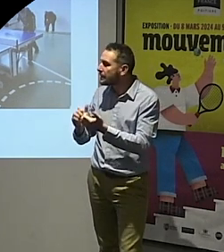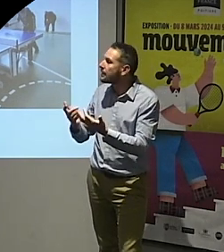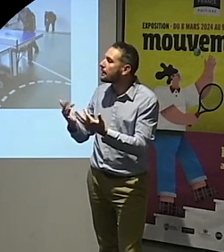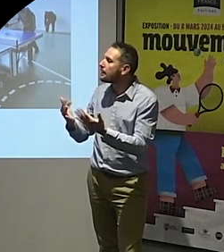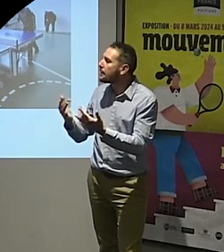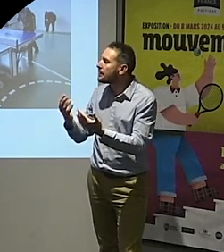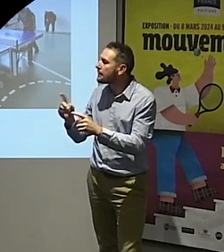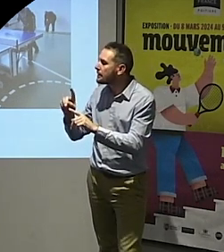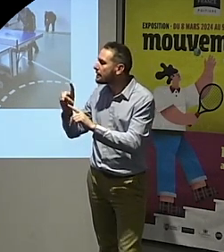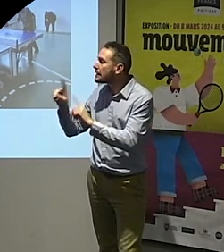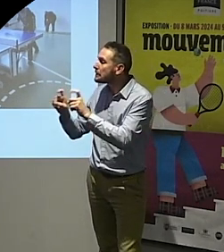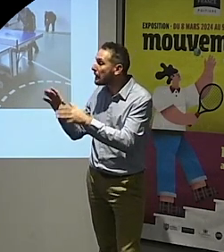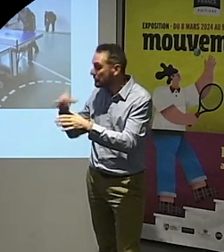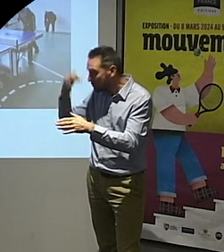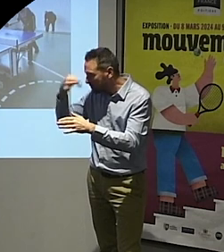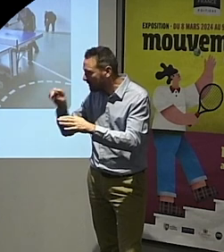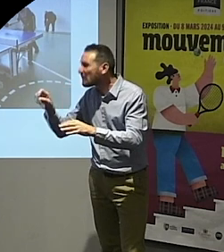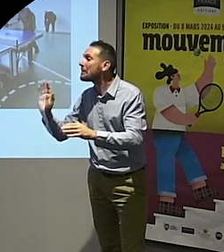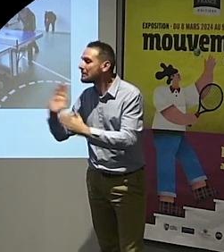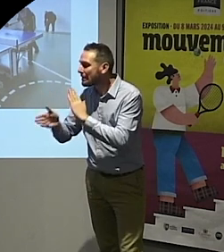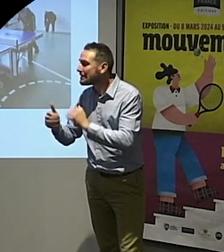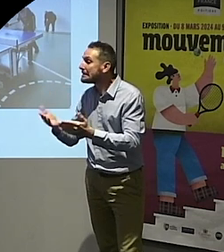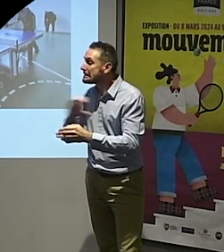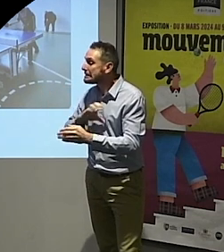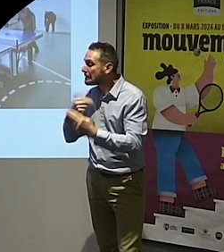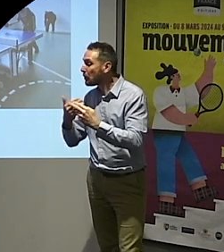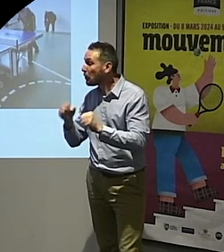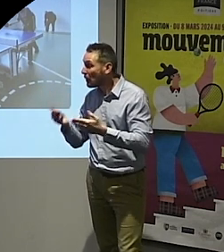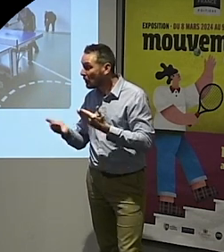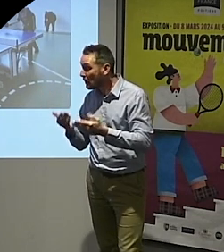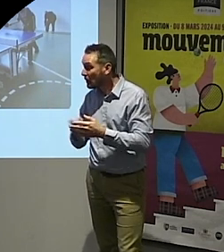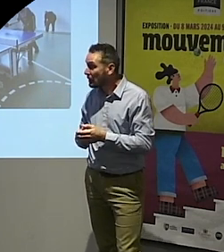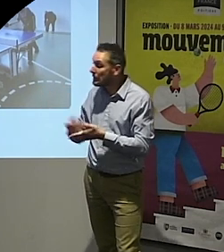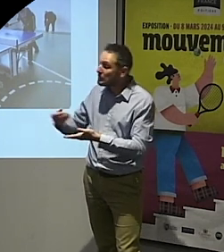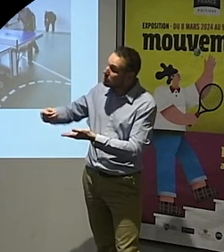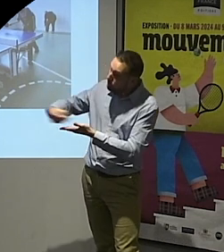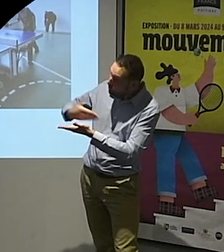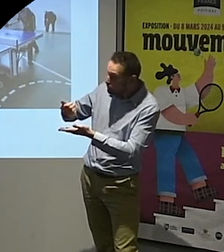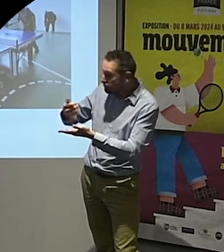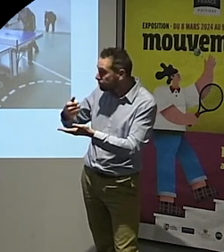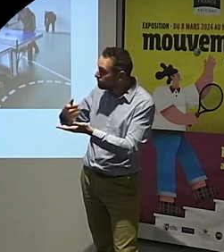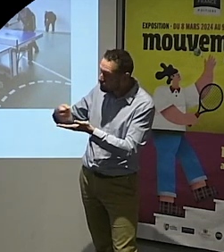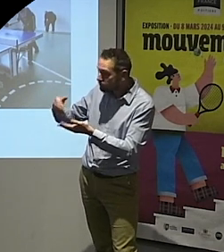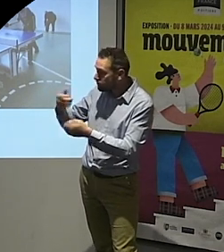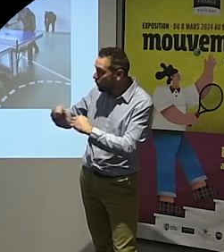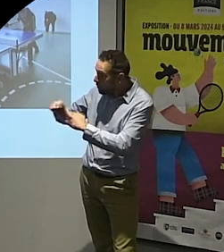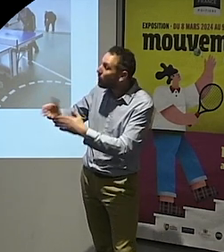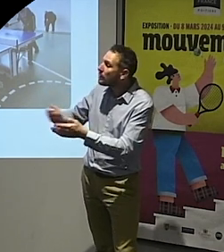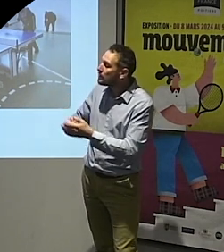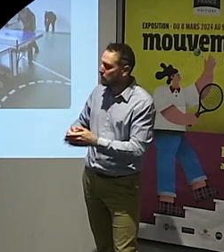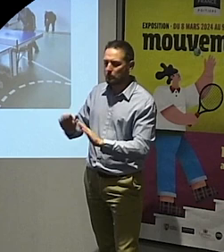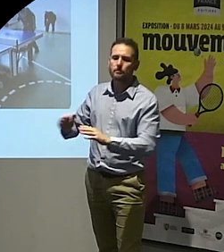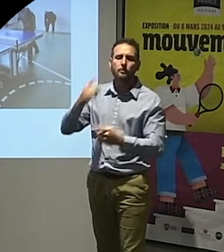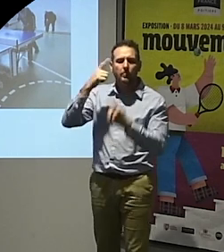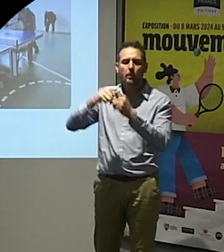plus, mais si tu veux essayer de voir du coup ce que tu peux nous apporter sur ce sujet-là. Sur